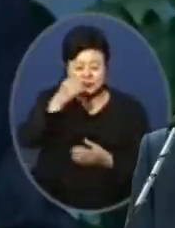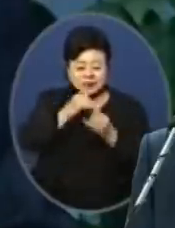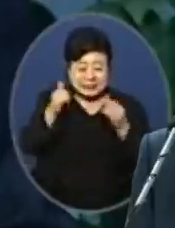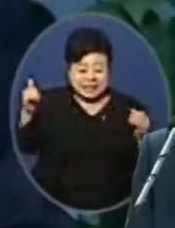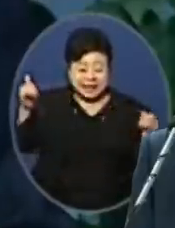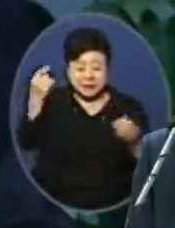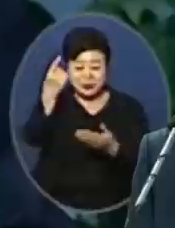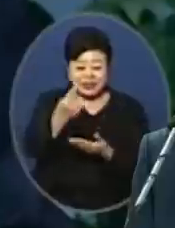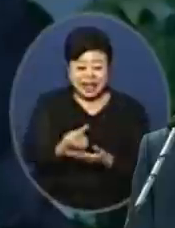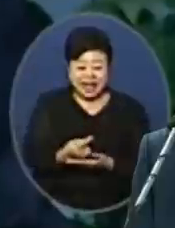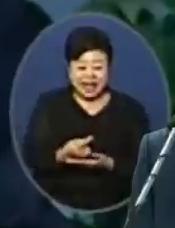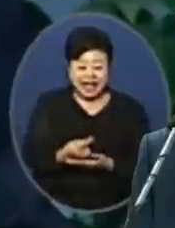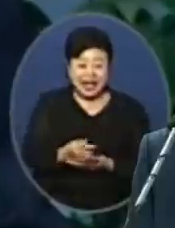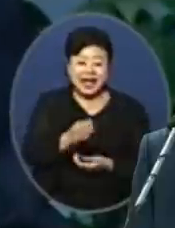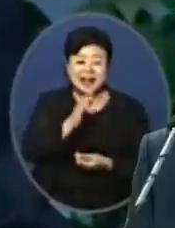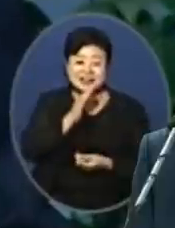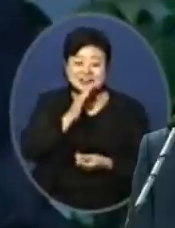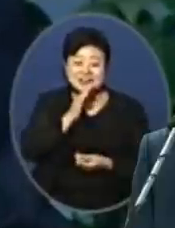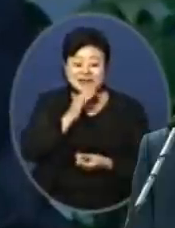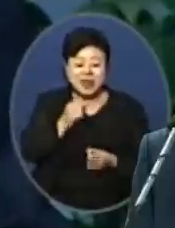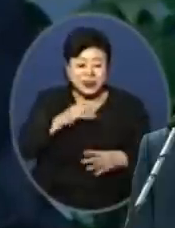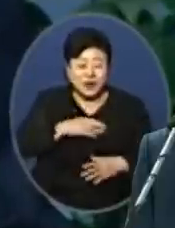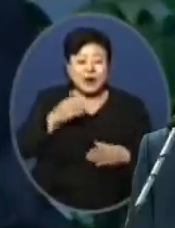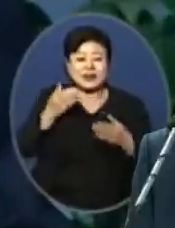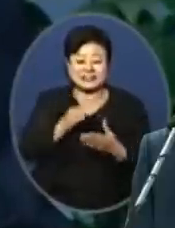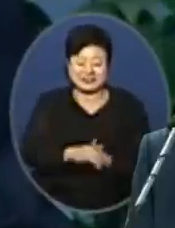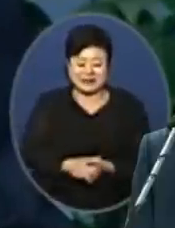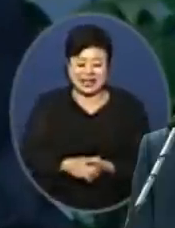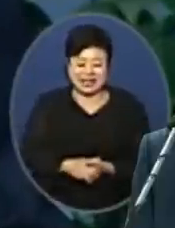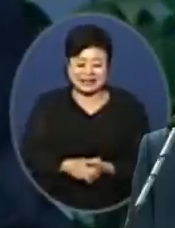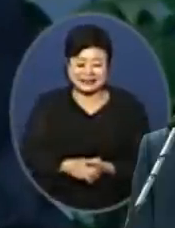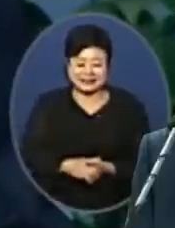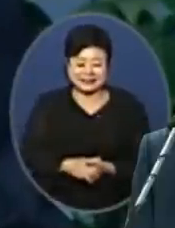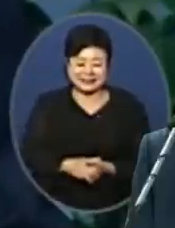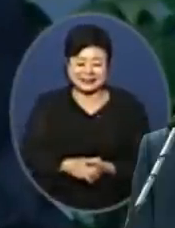꿈꾸는 자가 오는도다. 그 참 놀라운 일 아닙니까?